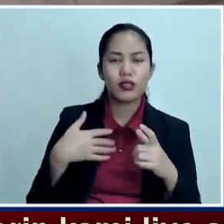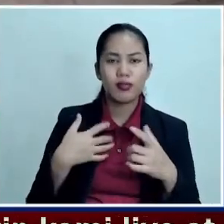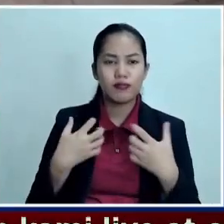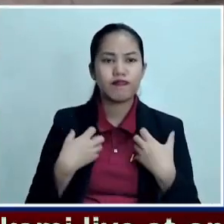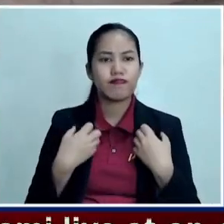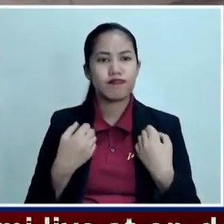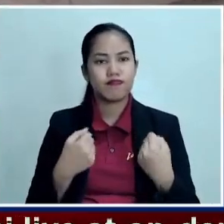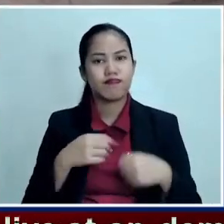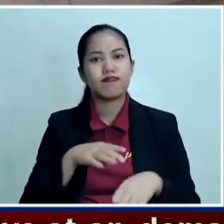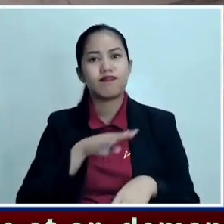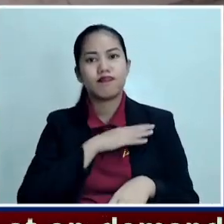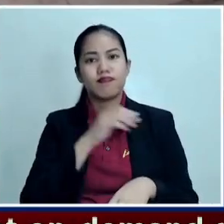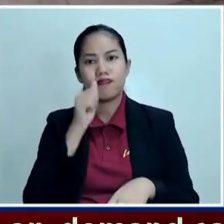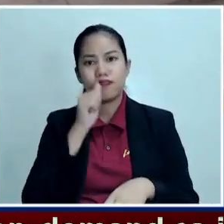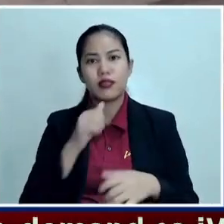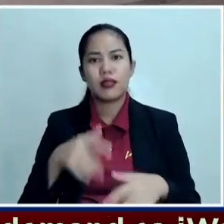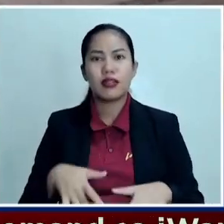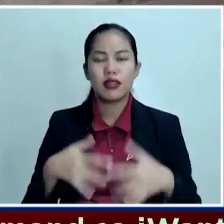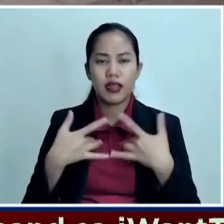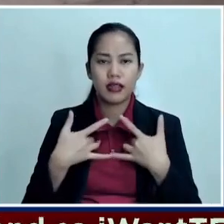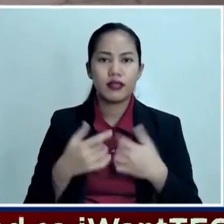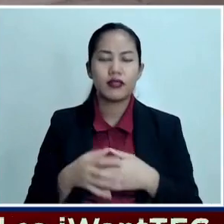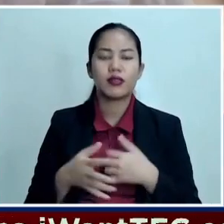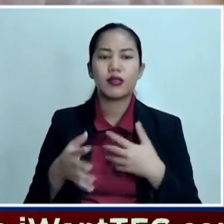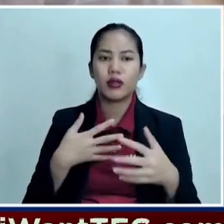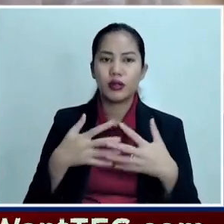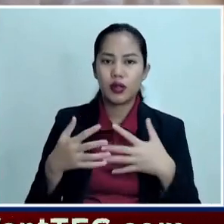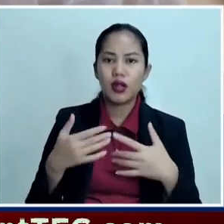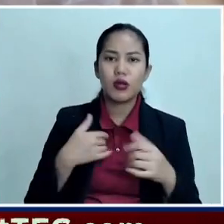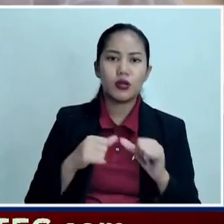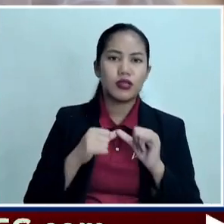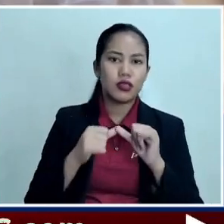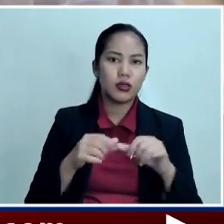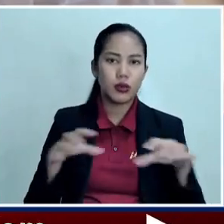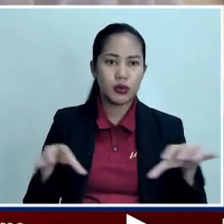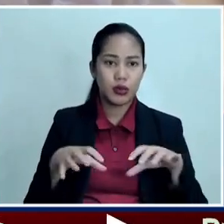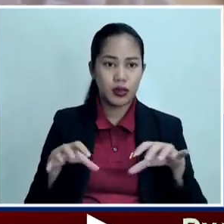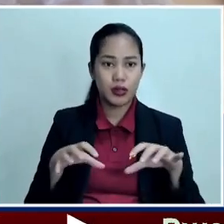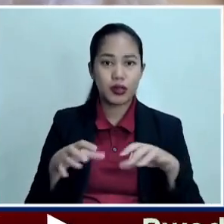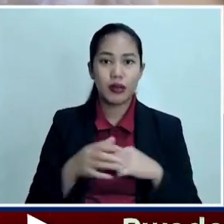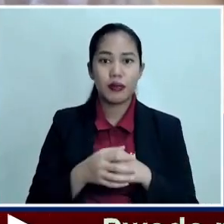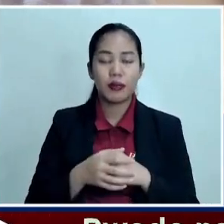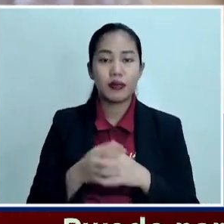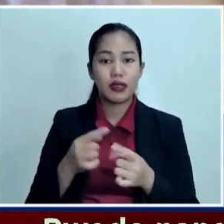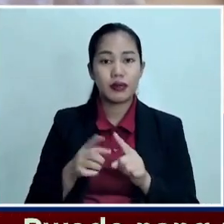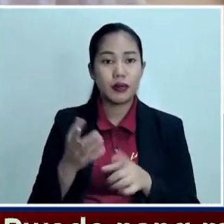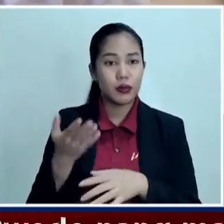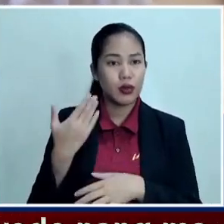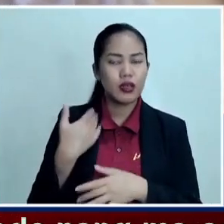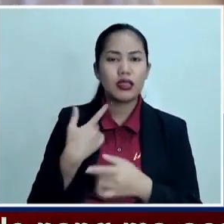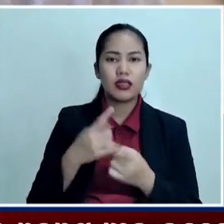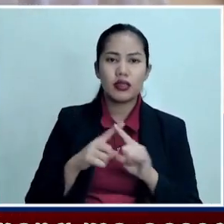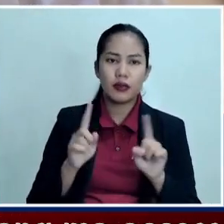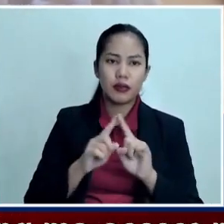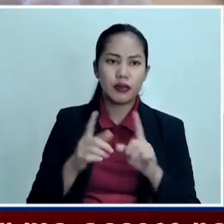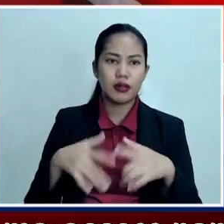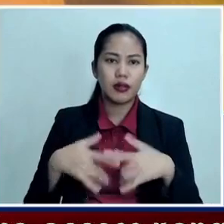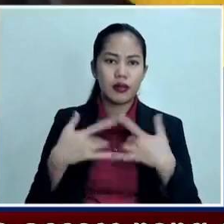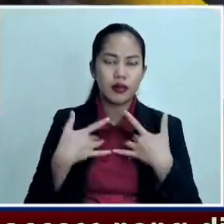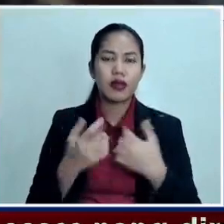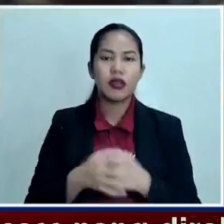buhay. Kahit pa paano, nakapagtrabaho ako. Hindi gaya dati ng buo ako iba eh. Kasi pagkakulang ka na, iba na talagang galaw